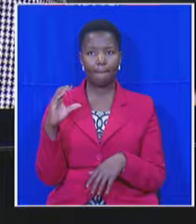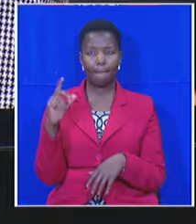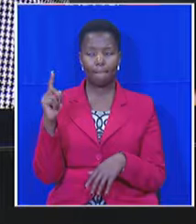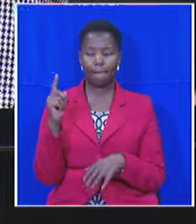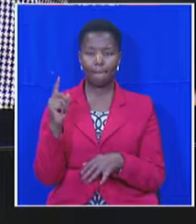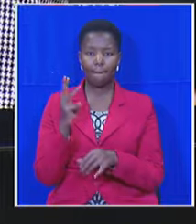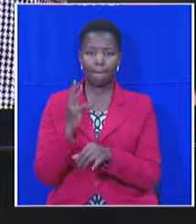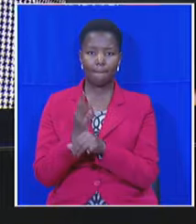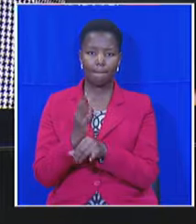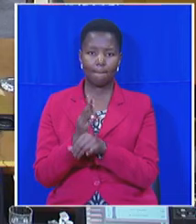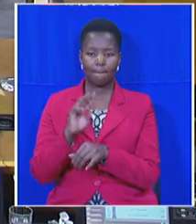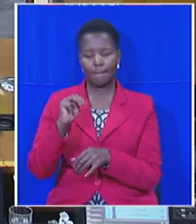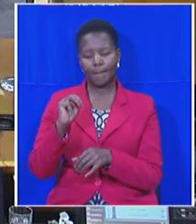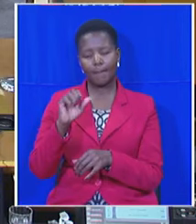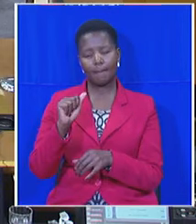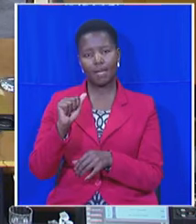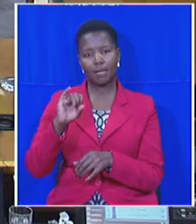Major.